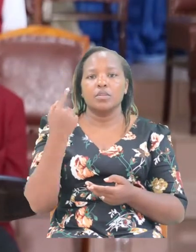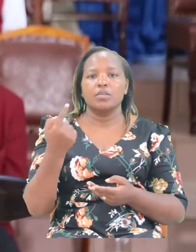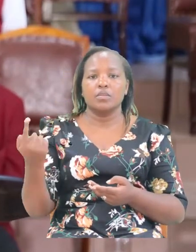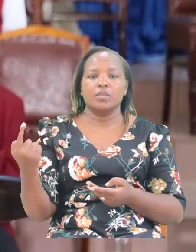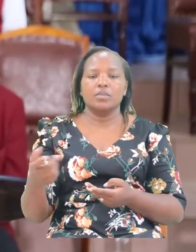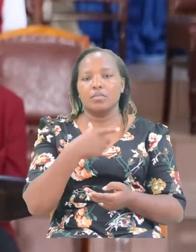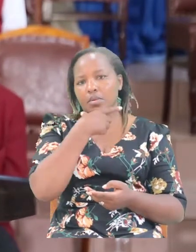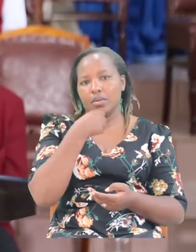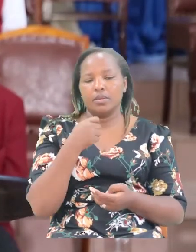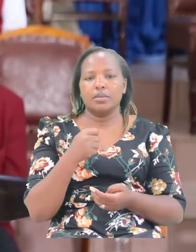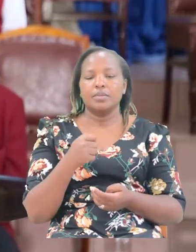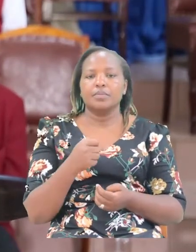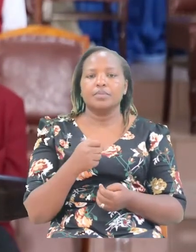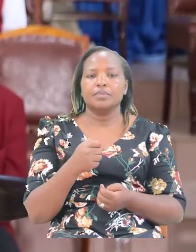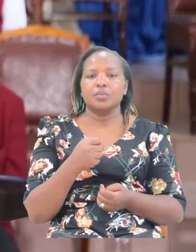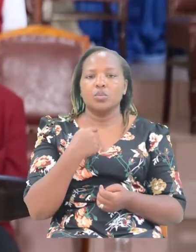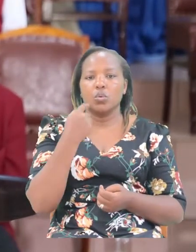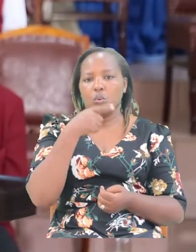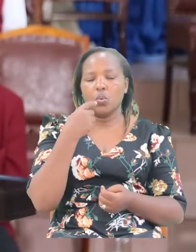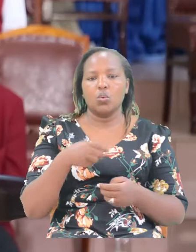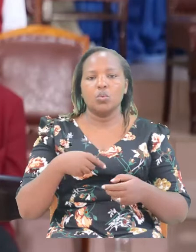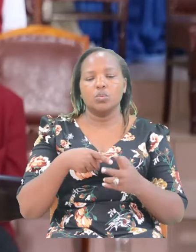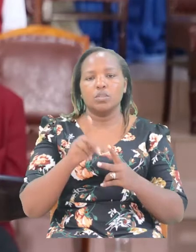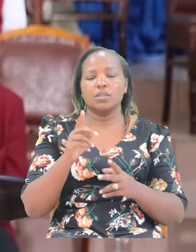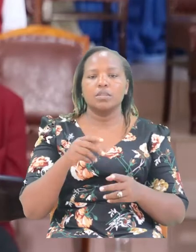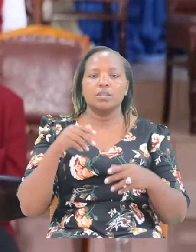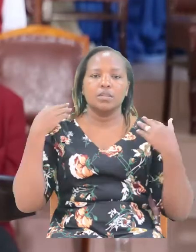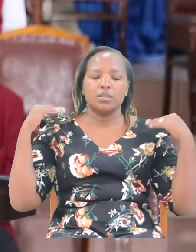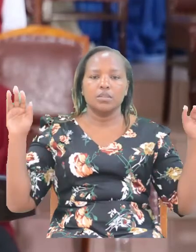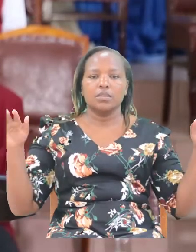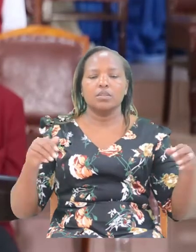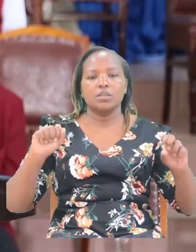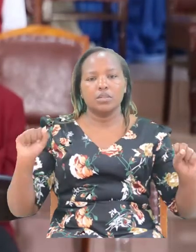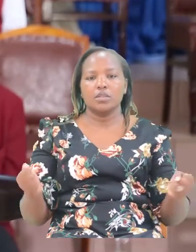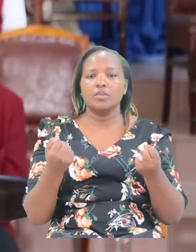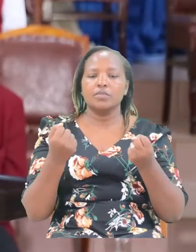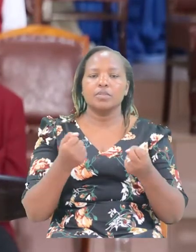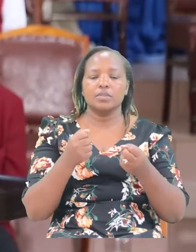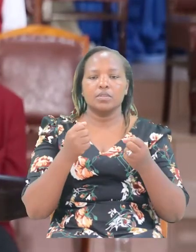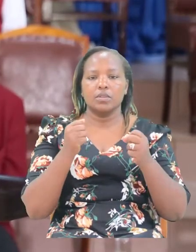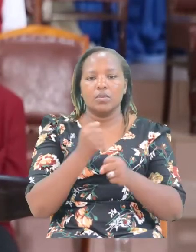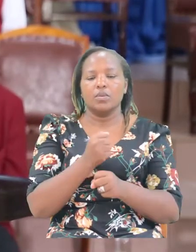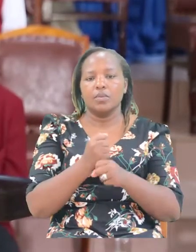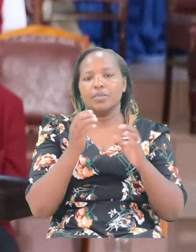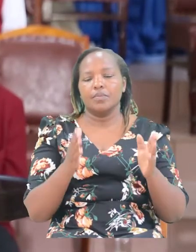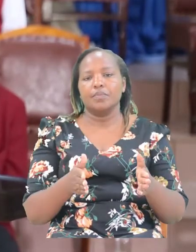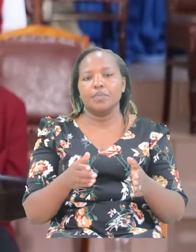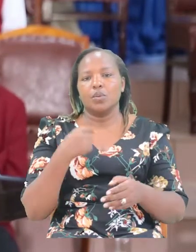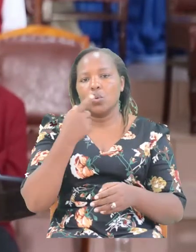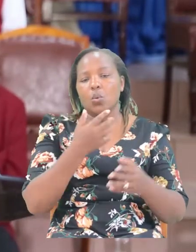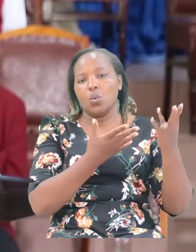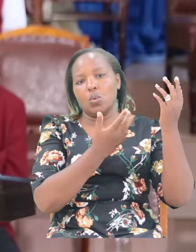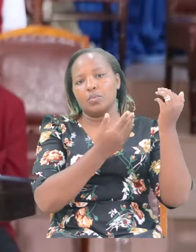Meshek na Abednego, aliyemtuma malaika wake akawaokoa watumishi wake walio